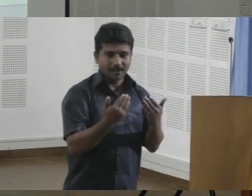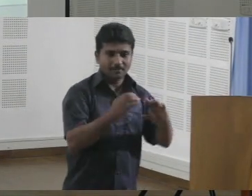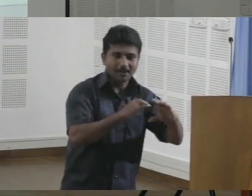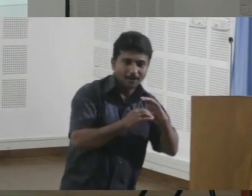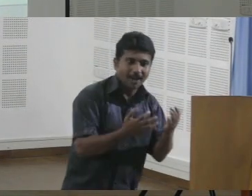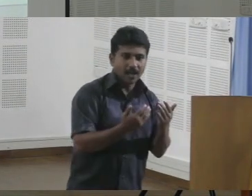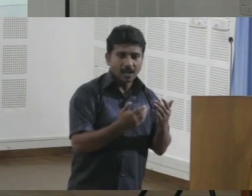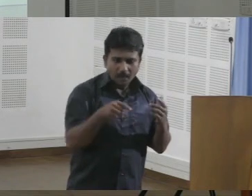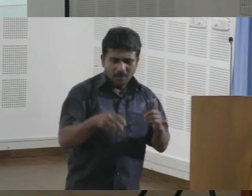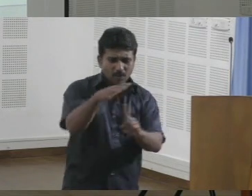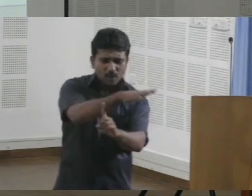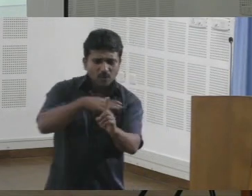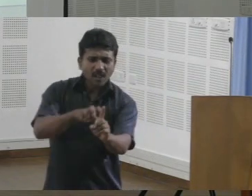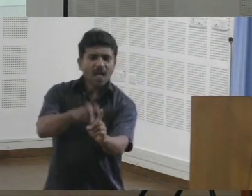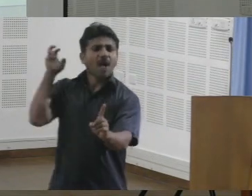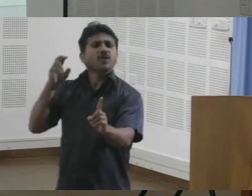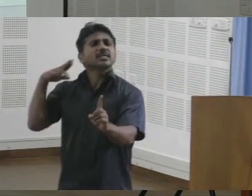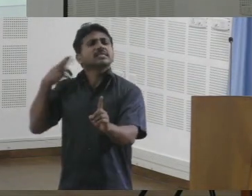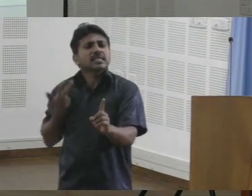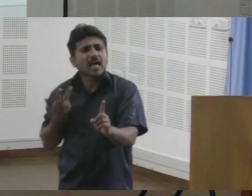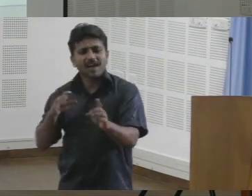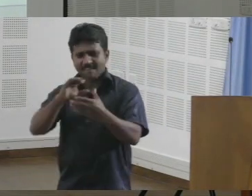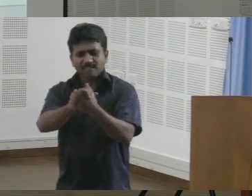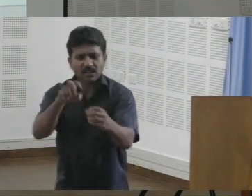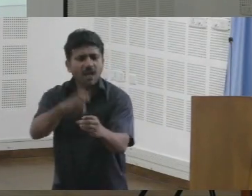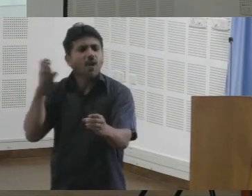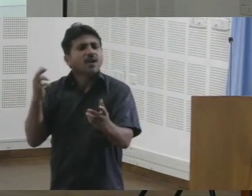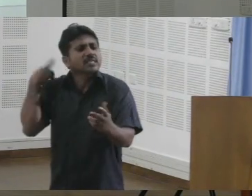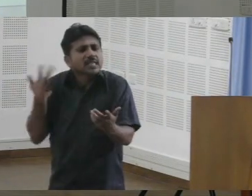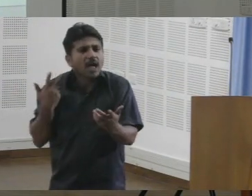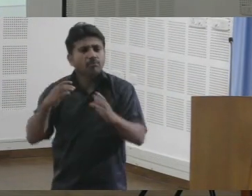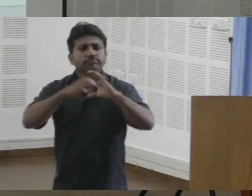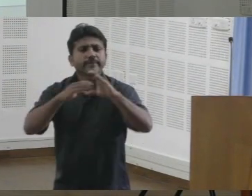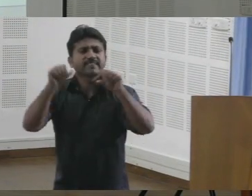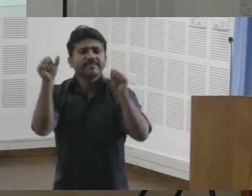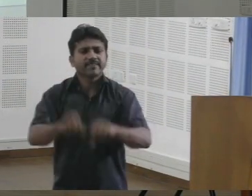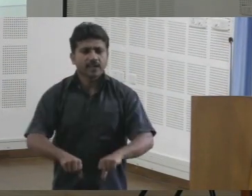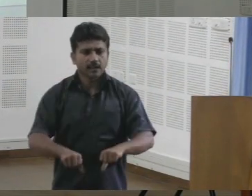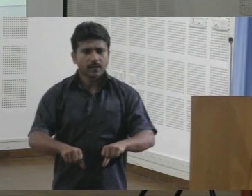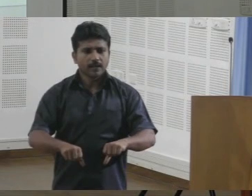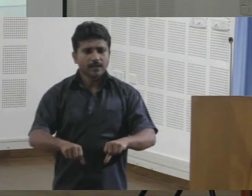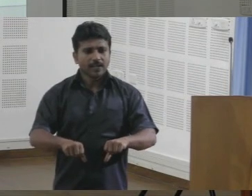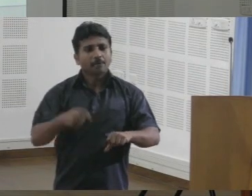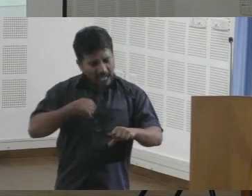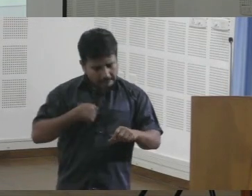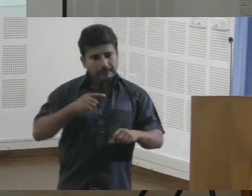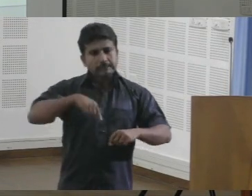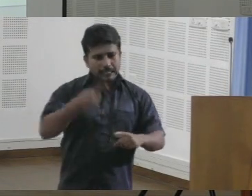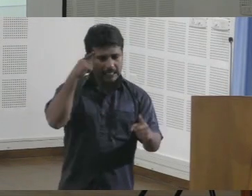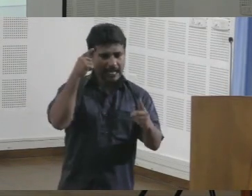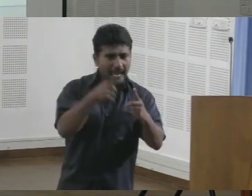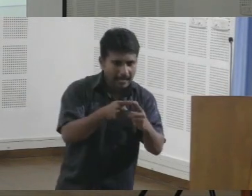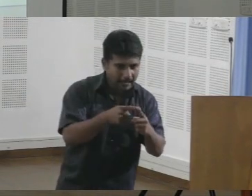നിൽക്കണേ സൊസൈറ്റി, അവരെ ഇൻക്ലൂഡ് ചെയ്യാത്തത് ഫ്രണ്ട്സ് ആണെങ്കിലും ഫാമിലി മെമ്പേഴ്സ് ആണെങ്കിലും. അപ്പം ഞാൻ അതിലും വർക്ക് ചെയ്യാൻ തുടങ്ങി. ബർത്ത്ഡേ